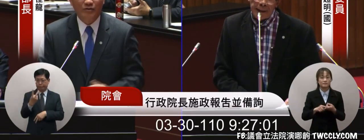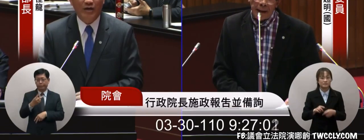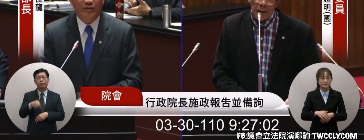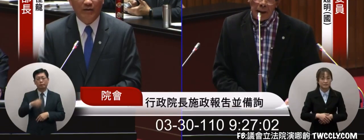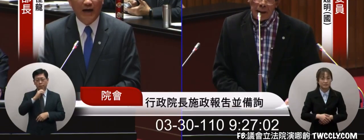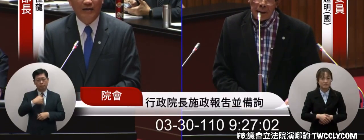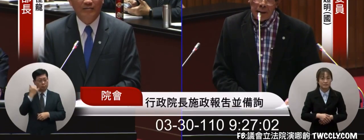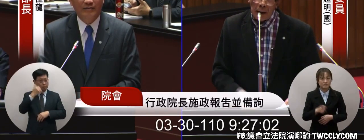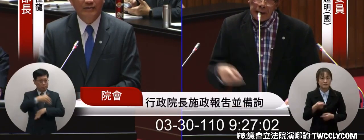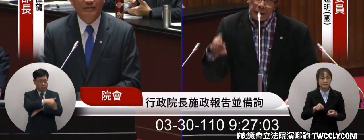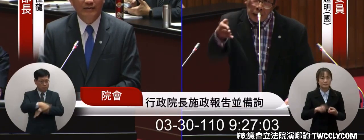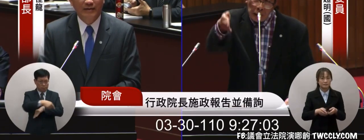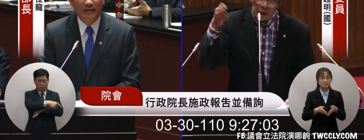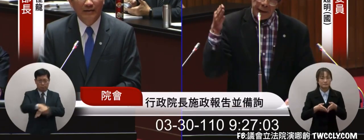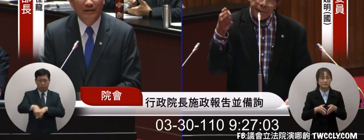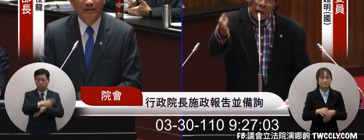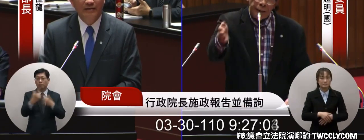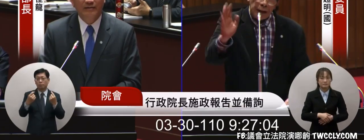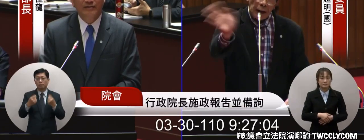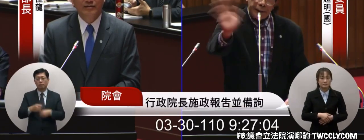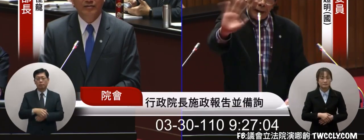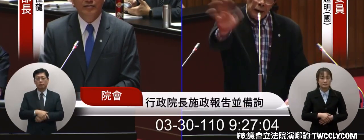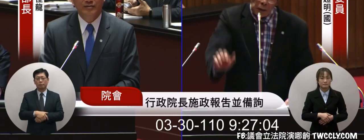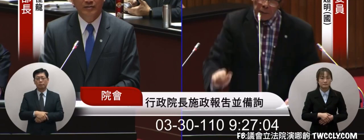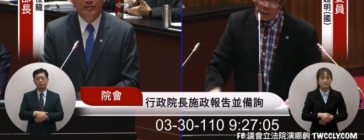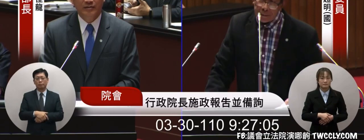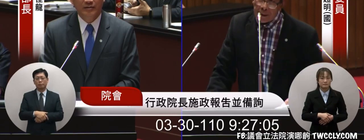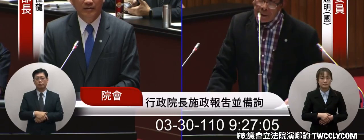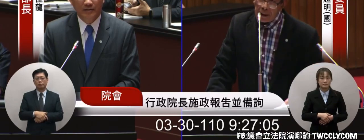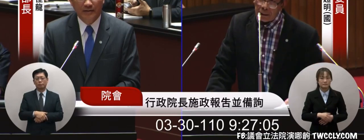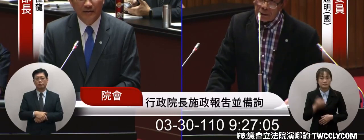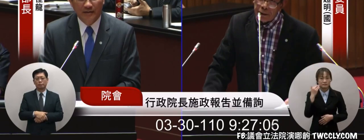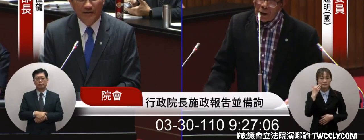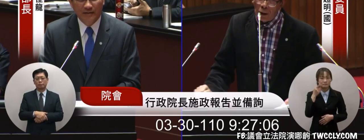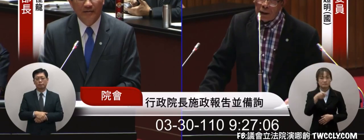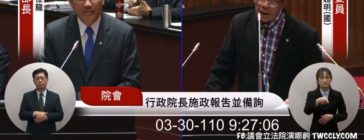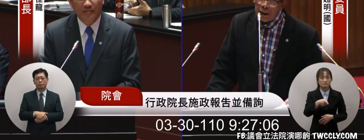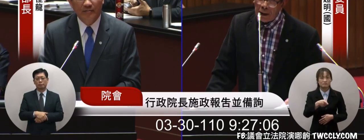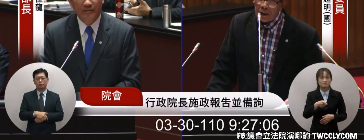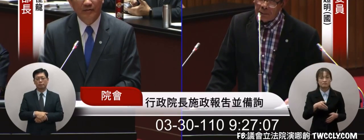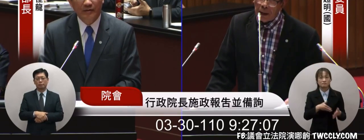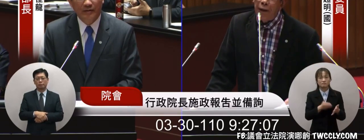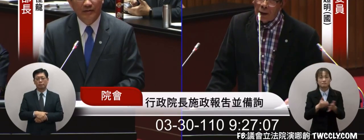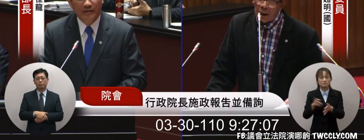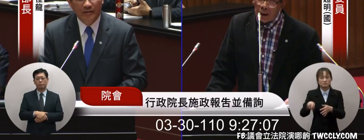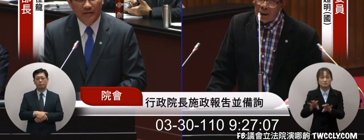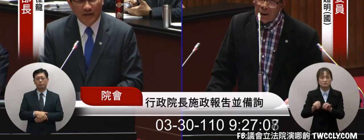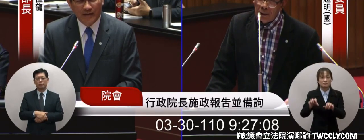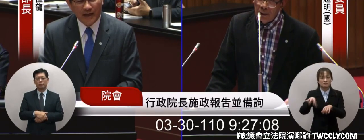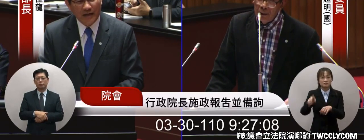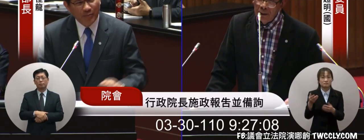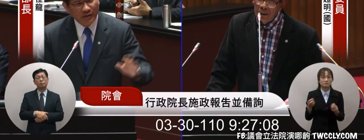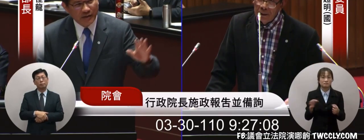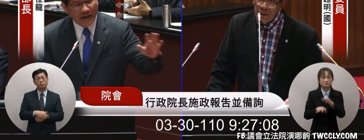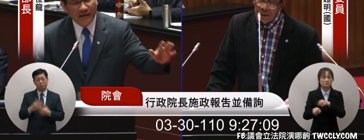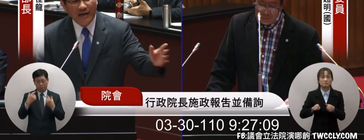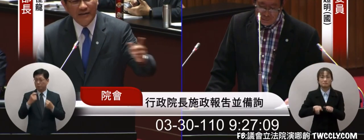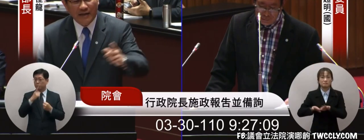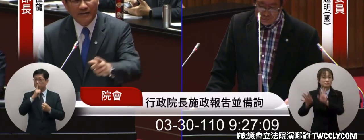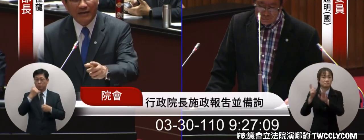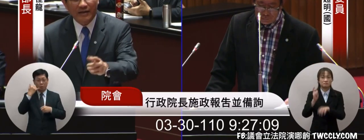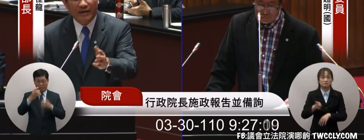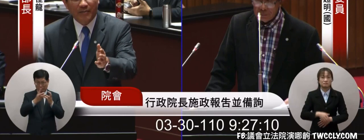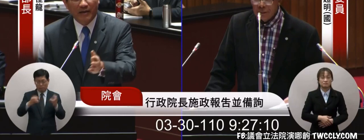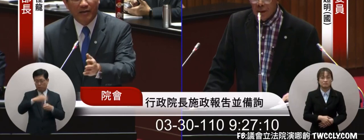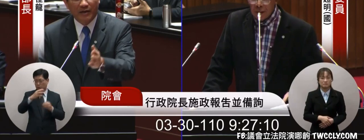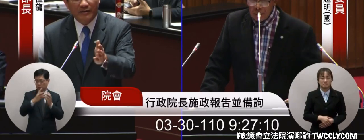也雙軌化這樣讓你們當地鐵路都不發電我們很可憐拜託對這個也不只海線它影